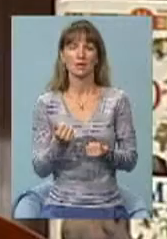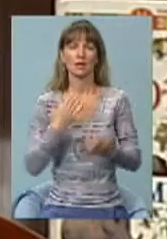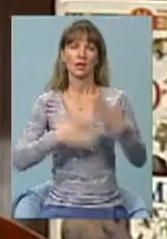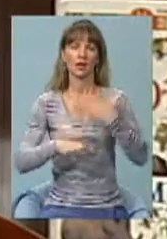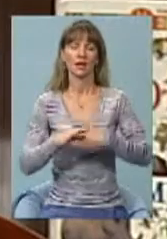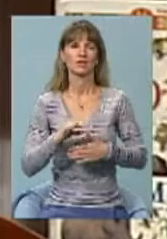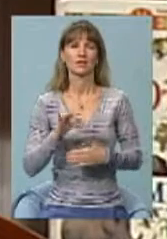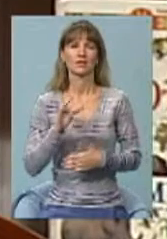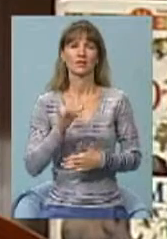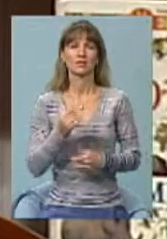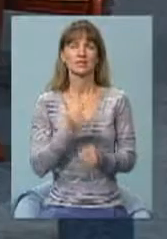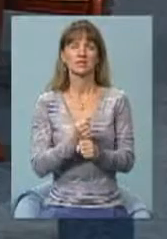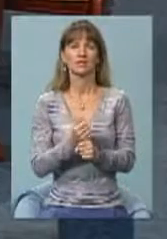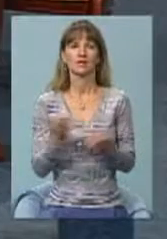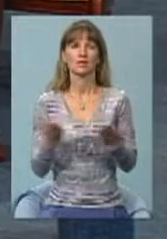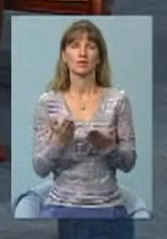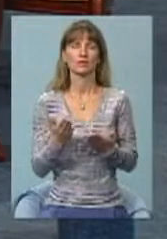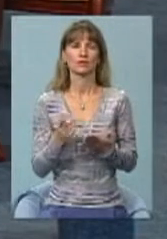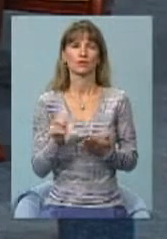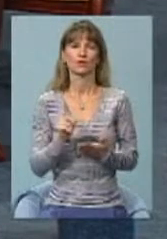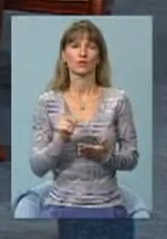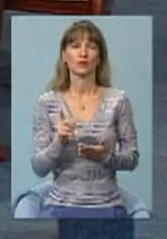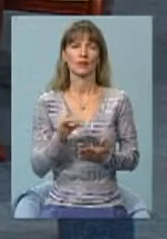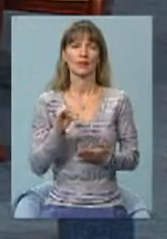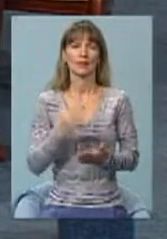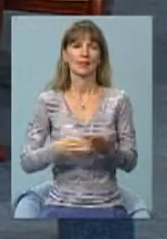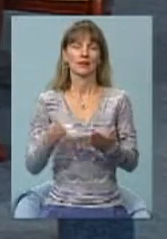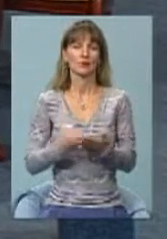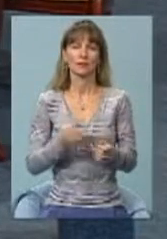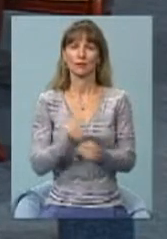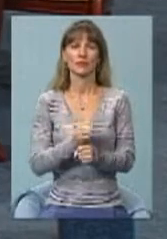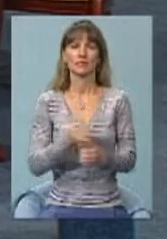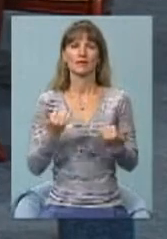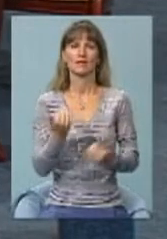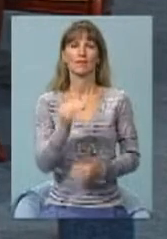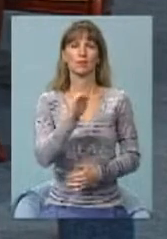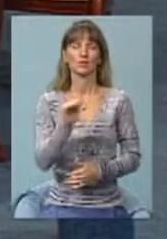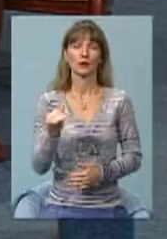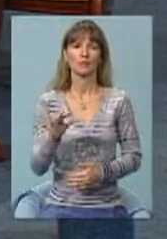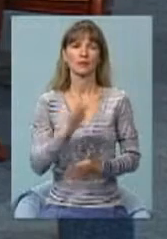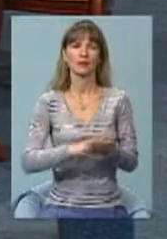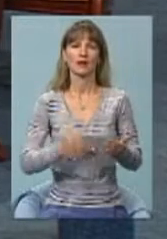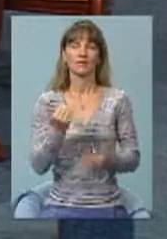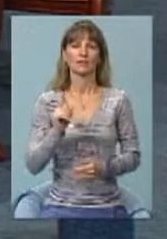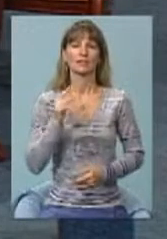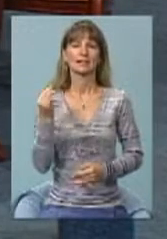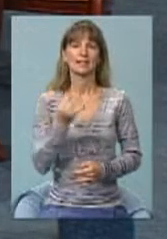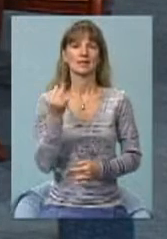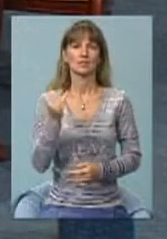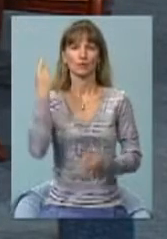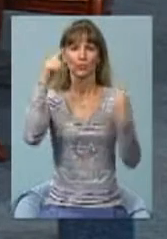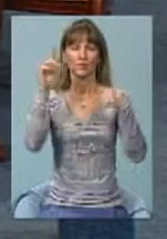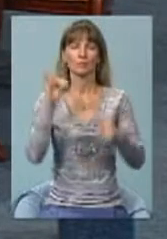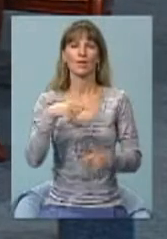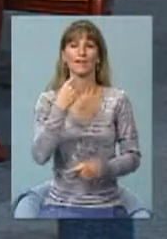і зробити якусь певну річ, або не зробити її взагалі. Ну, а ми на сьогодні з вами прощаємося, далі на вас чекає цікавий мультфільм, і